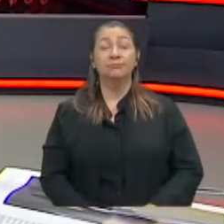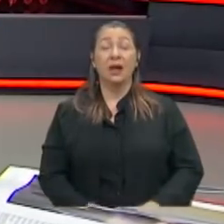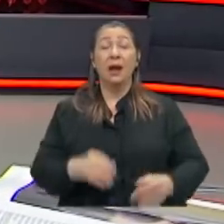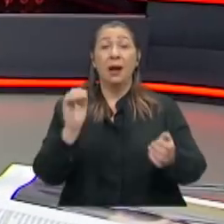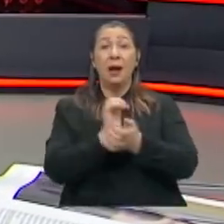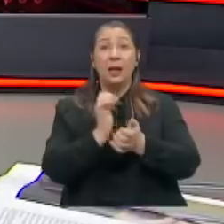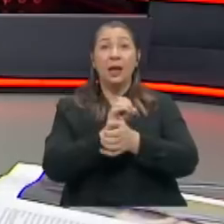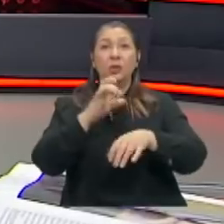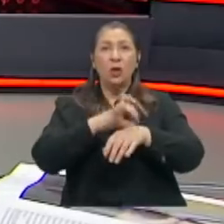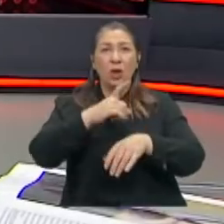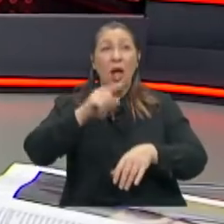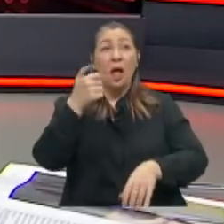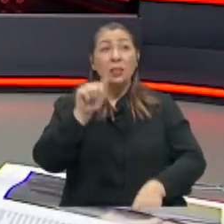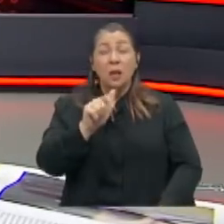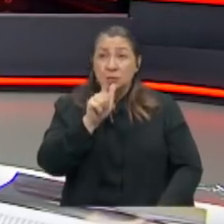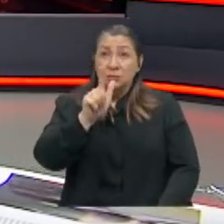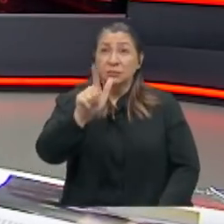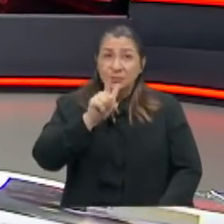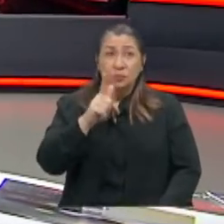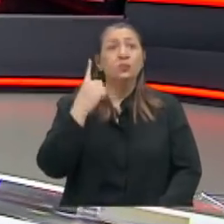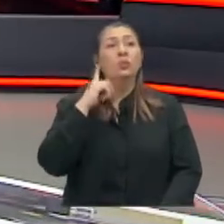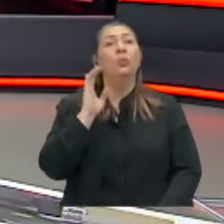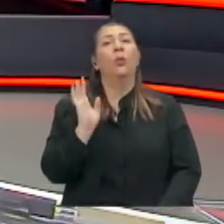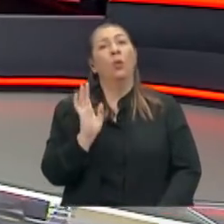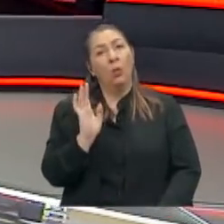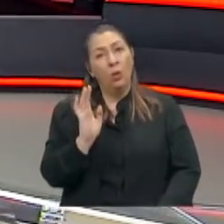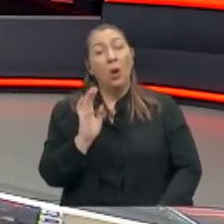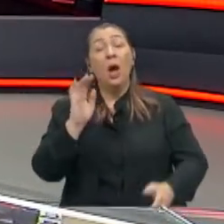Aile hekimleri de 6 aydır seslerini duyurmaya çalışıyorlar.